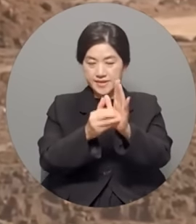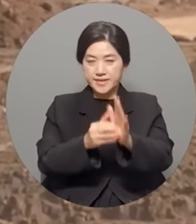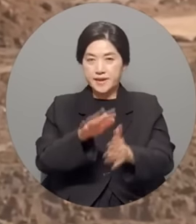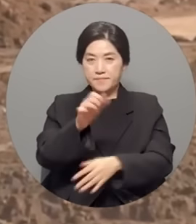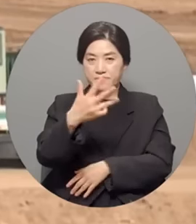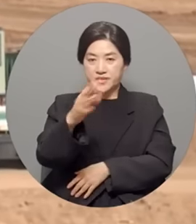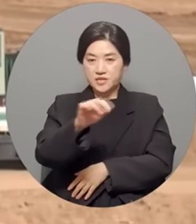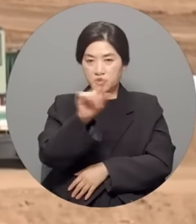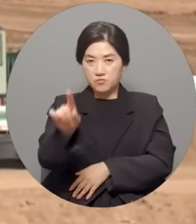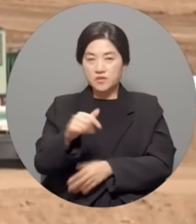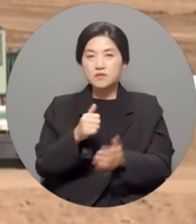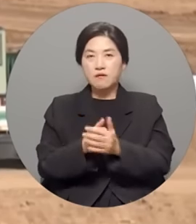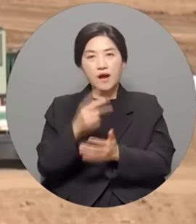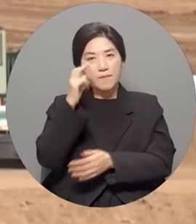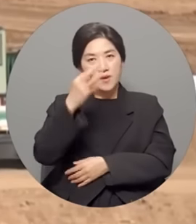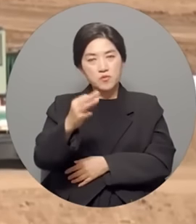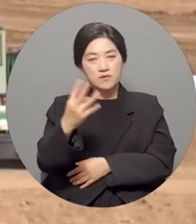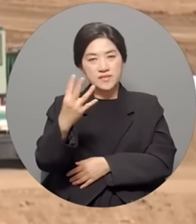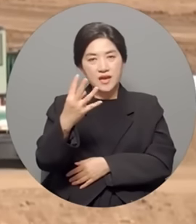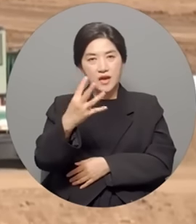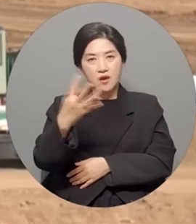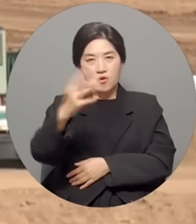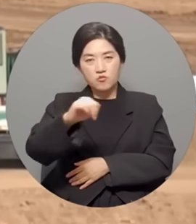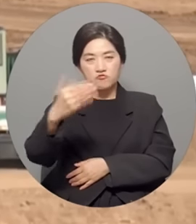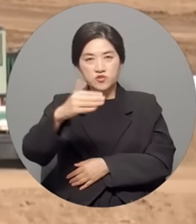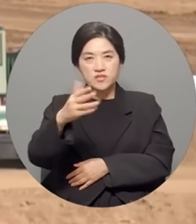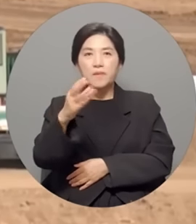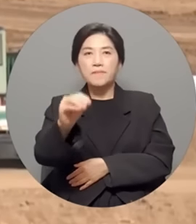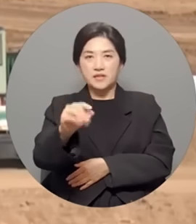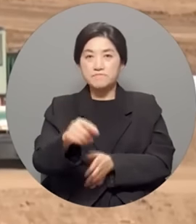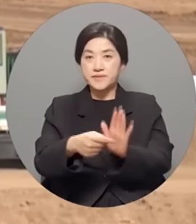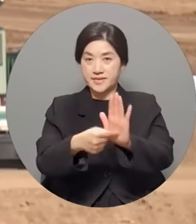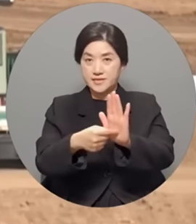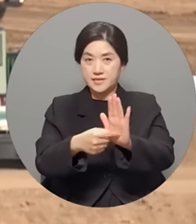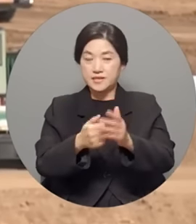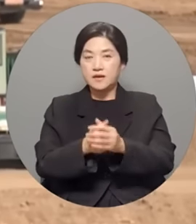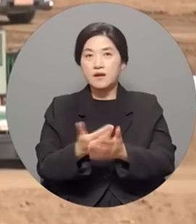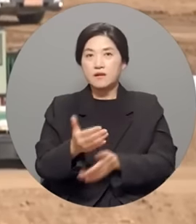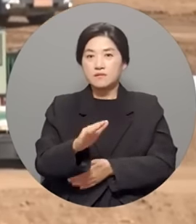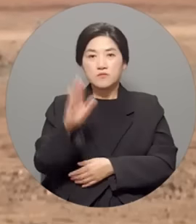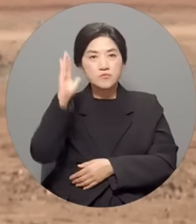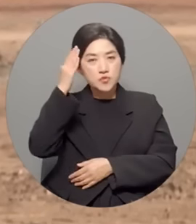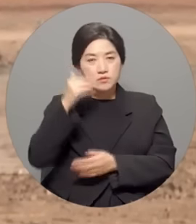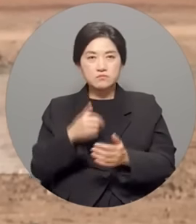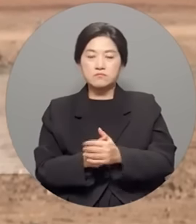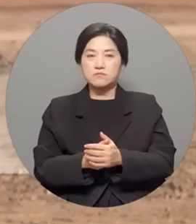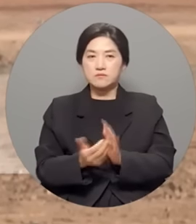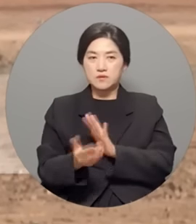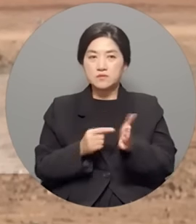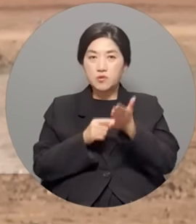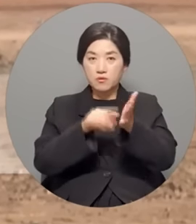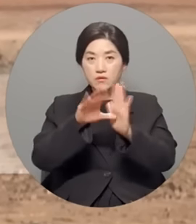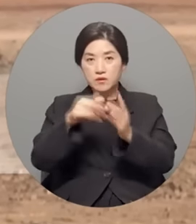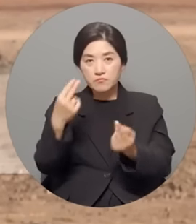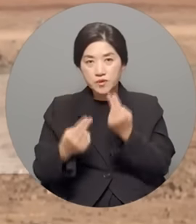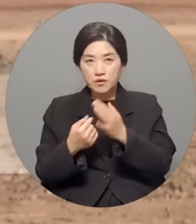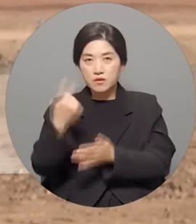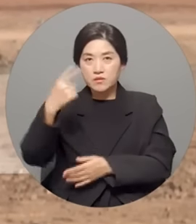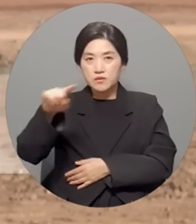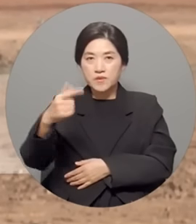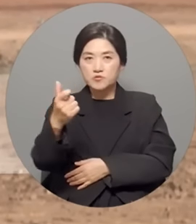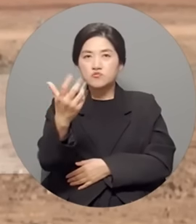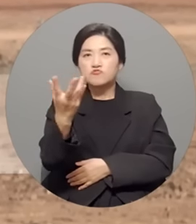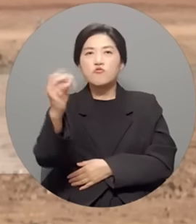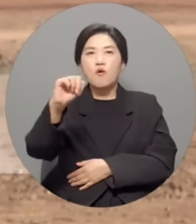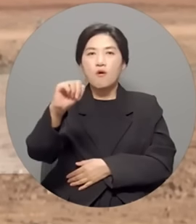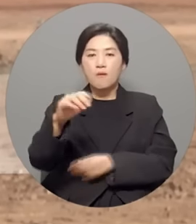84제곱미터의 추정 분양가가 4억 9,400만 원으로 제시됐습니다. 그런데 최근 사전 청약 당시보다 1,169억